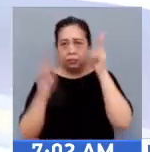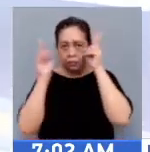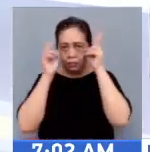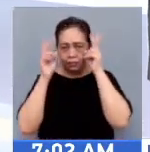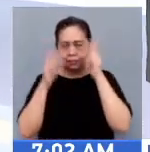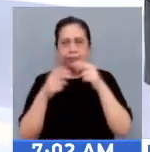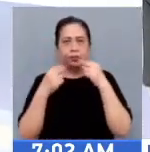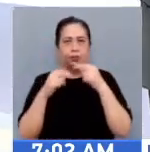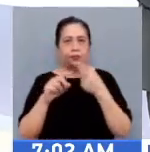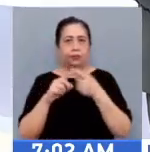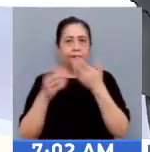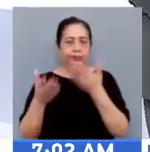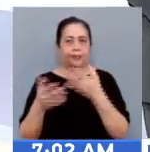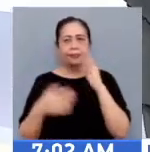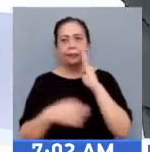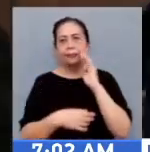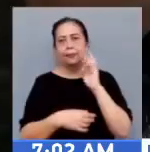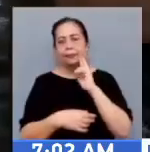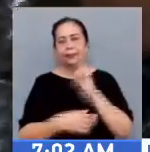si Bernadette Reyes.